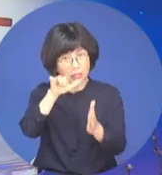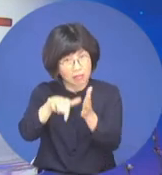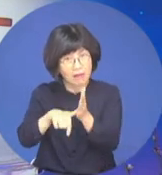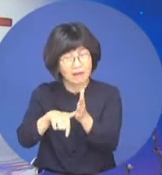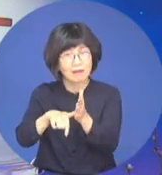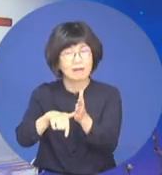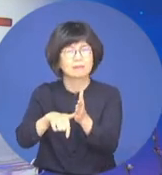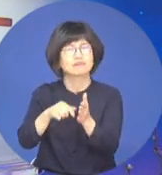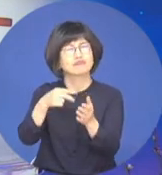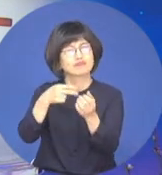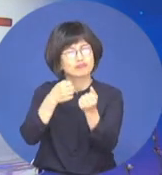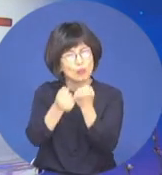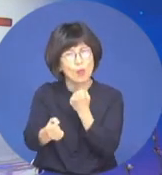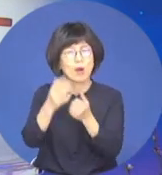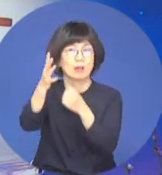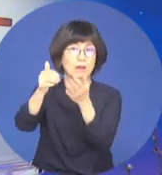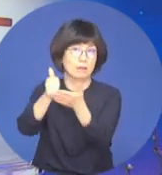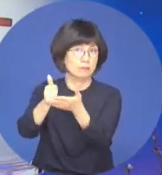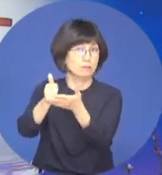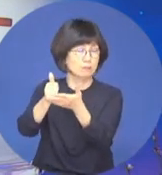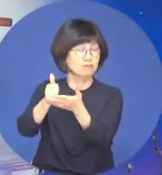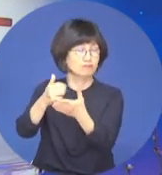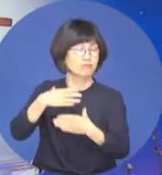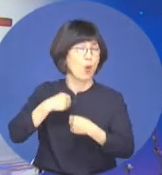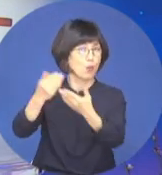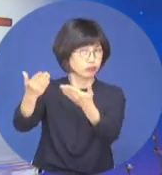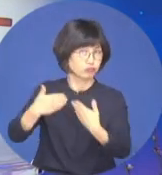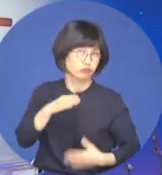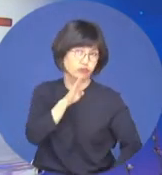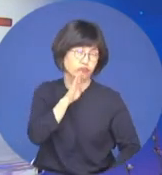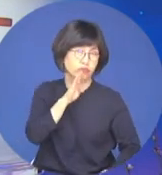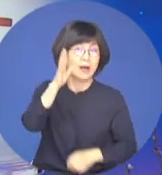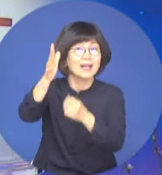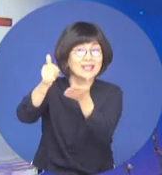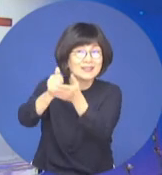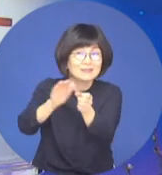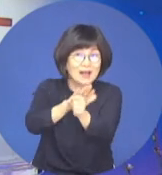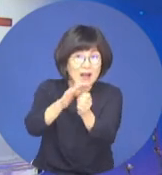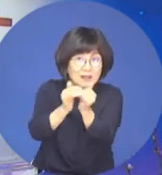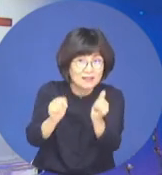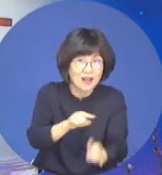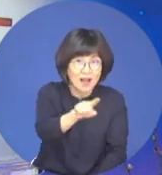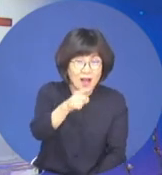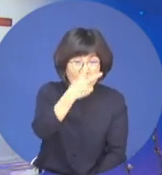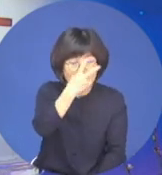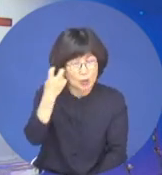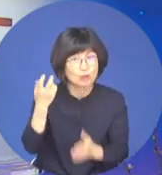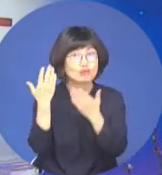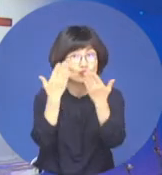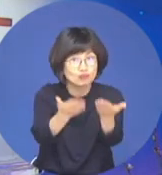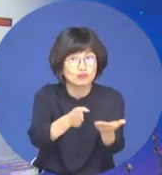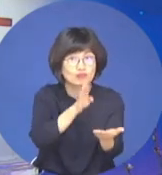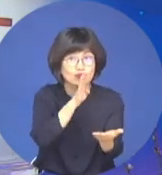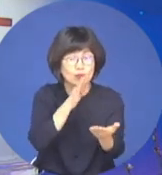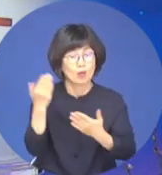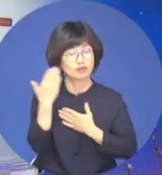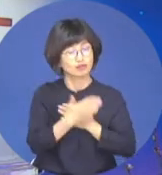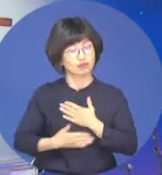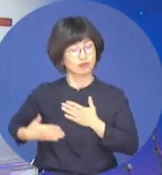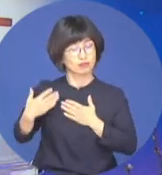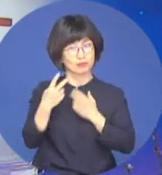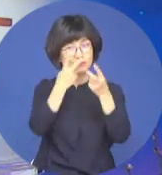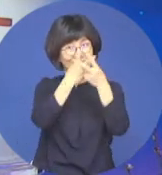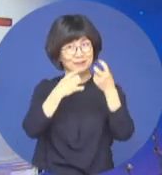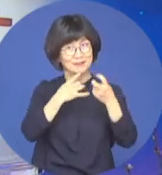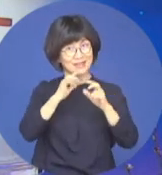잘 수 있는 것이죠. 그래서 하나님이 사랑하는 자에게 뭘 주신다고요? 잠을 주시는데 단순히 육체적 잠이 아니라